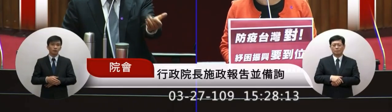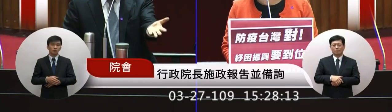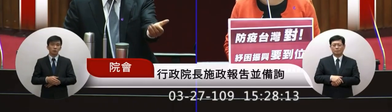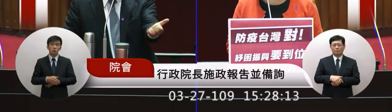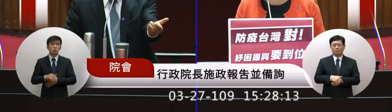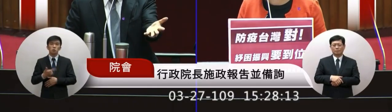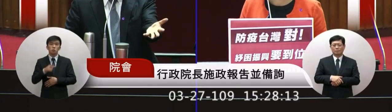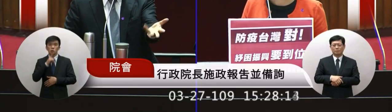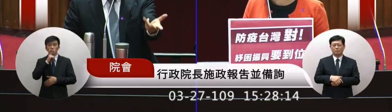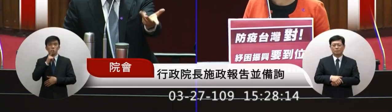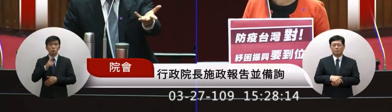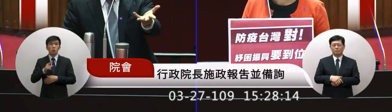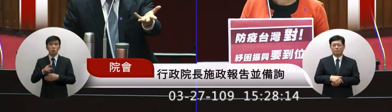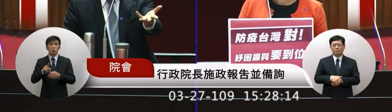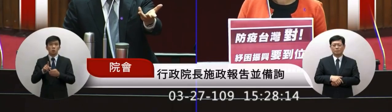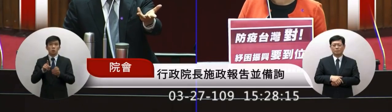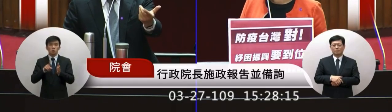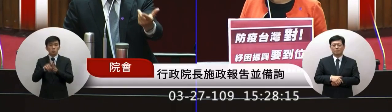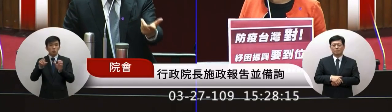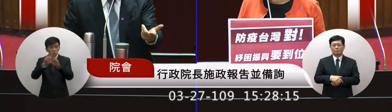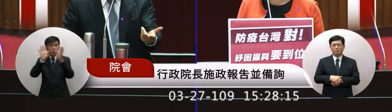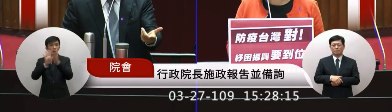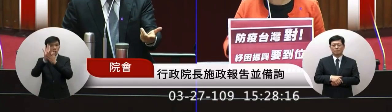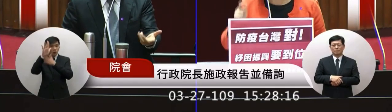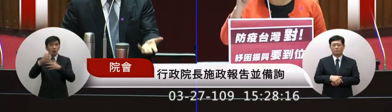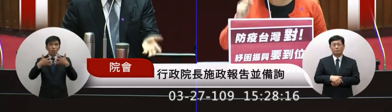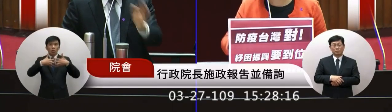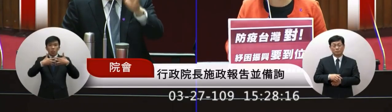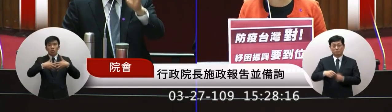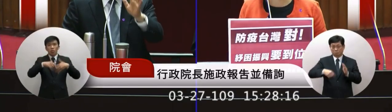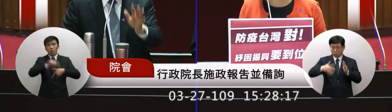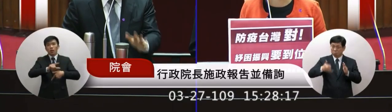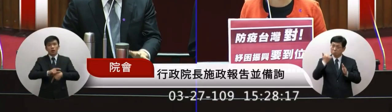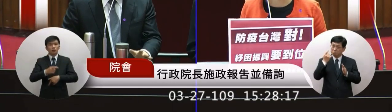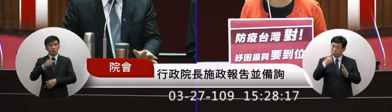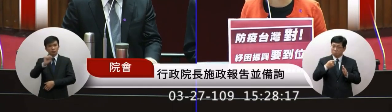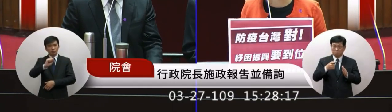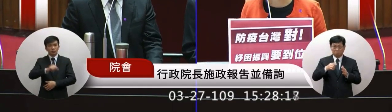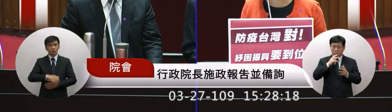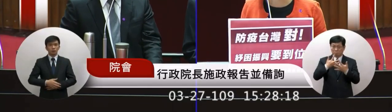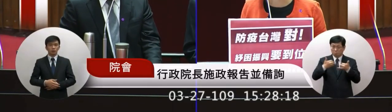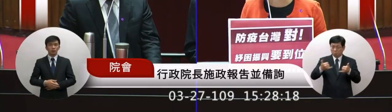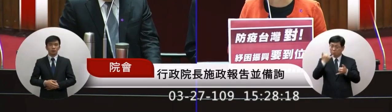了煞宕机啥物传 啊不，一定要可能咱的网络